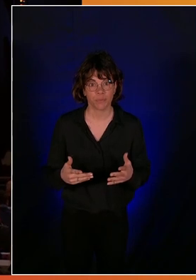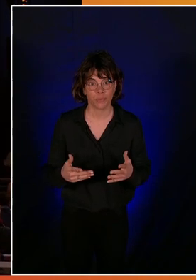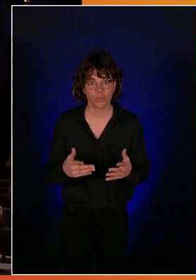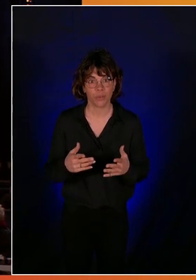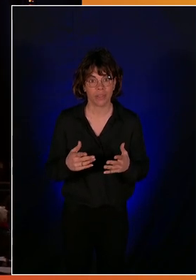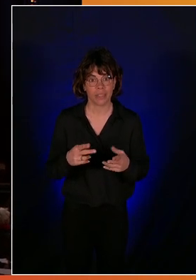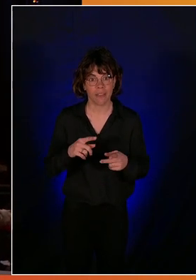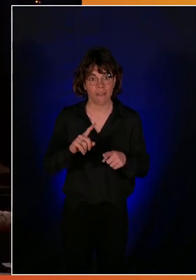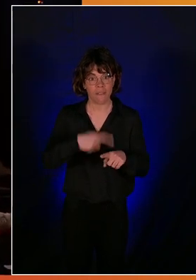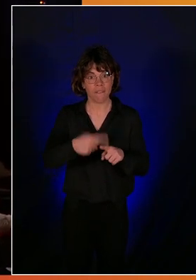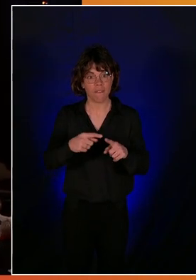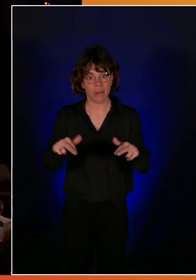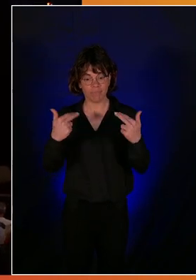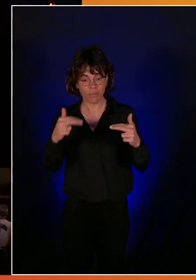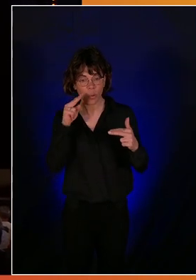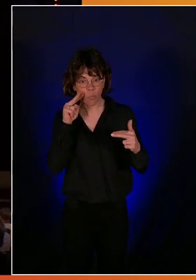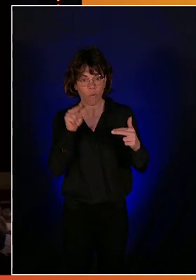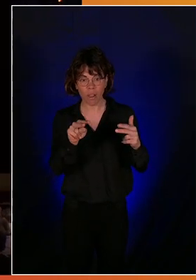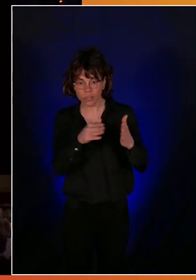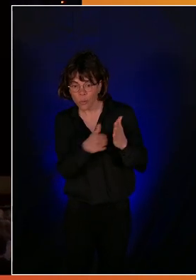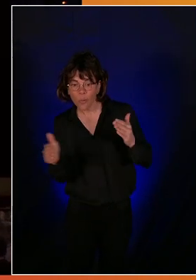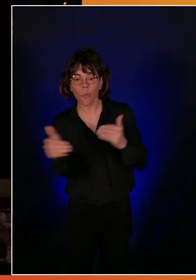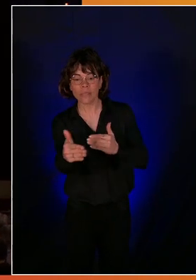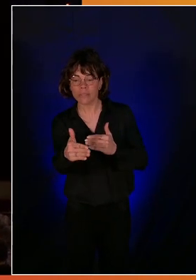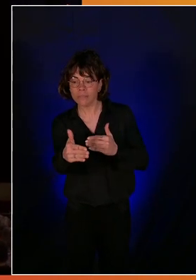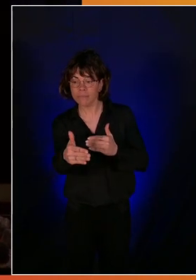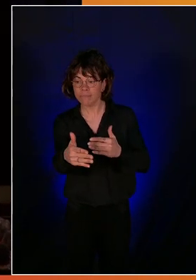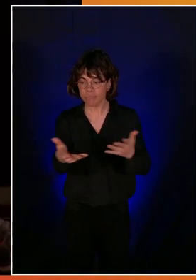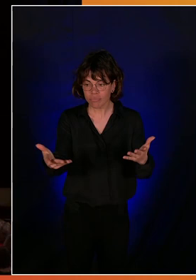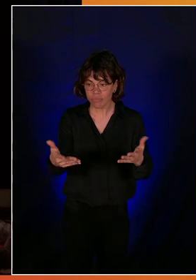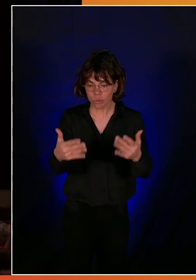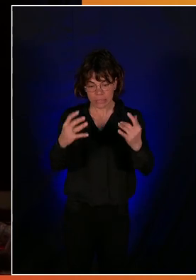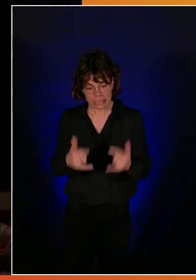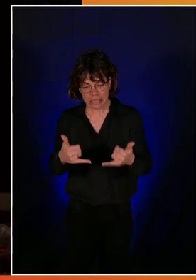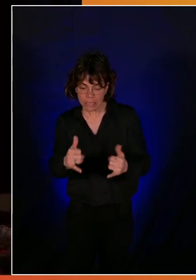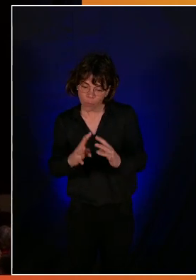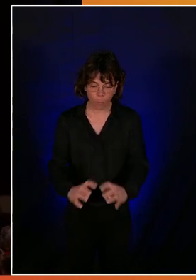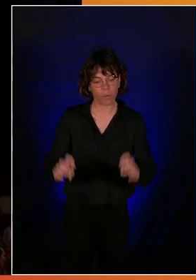Je dois lancer le film des coulisses, donc le film des coulisses du congrès.